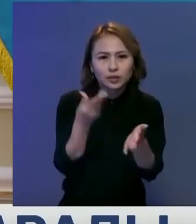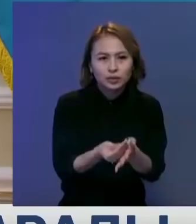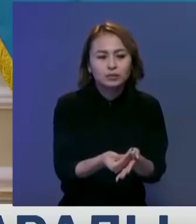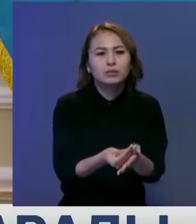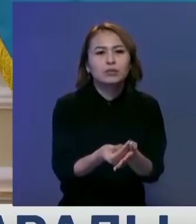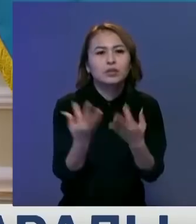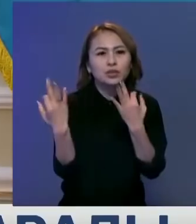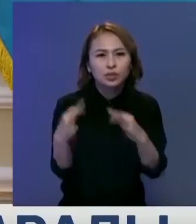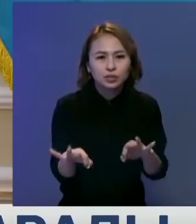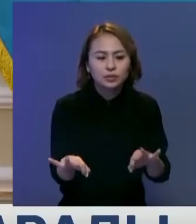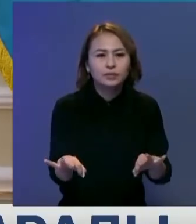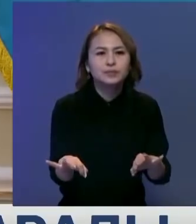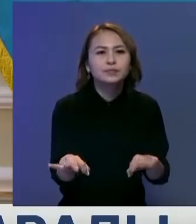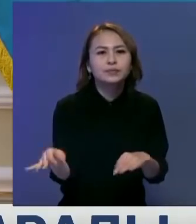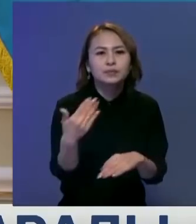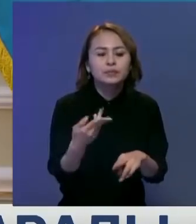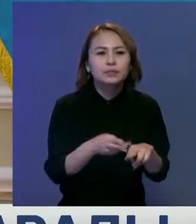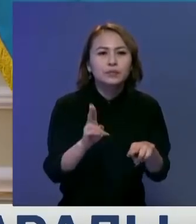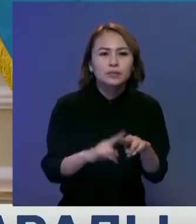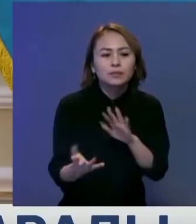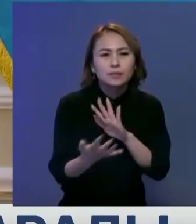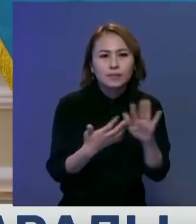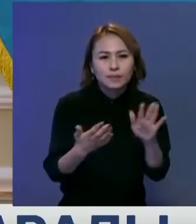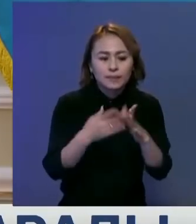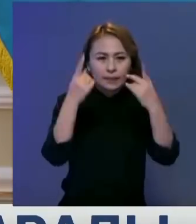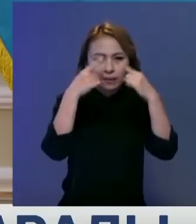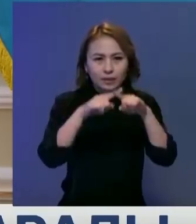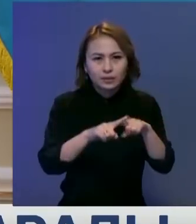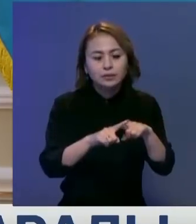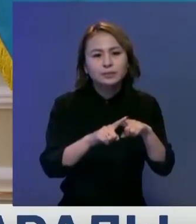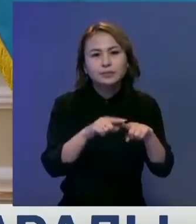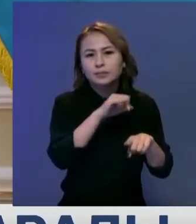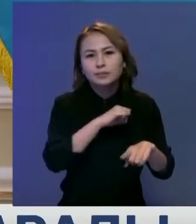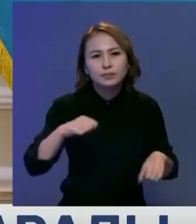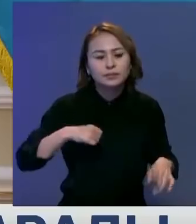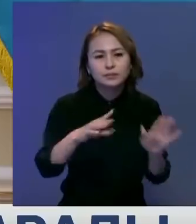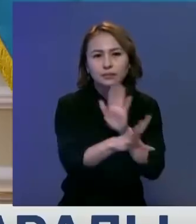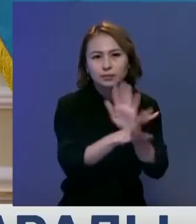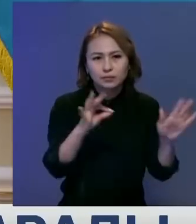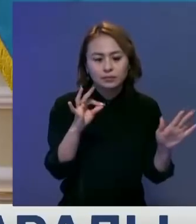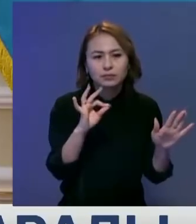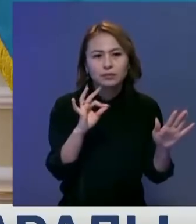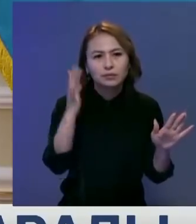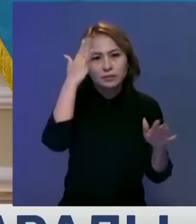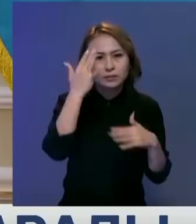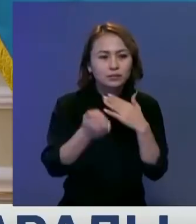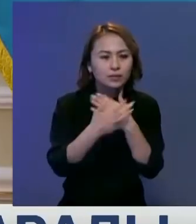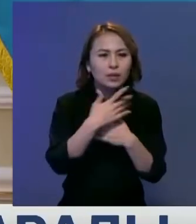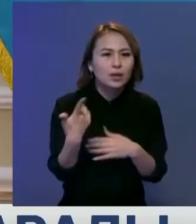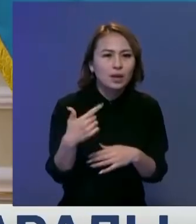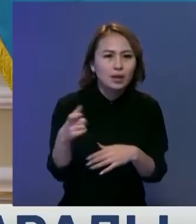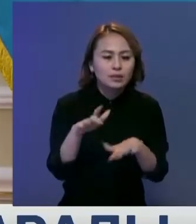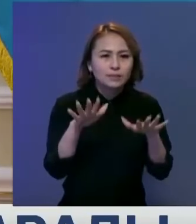ақыдан босатылады. Бұл сағадаға қол жетімді технологияның ең тандалысы мұнайғаз кәсіп